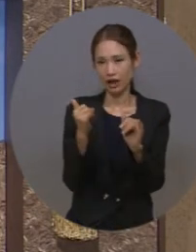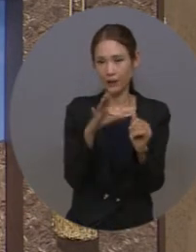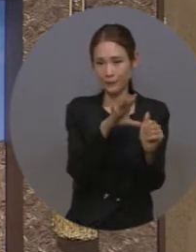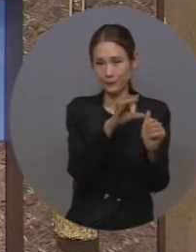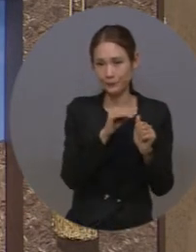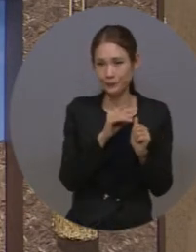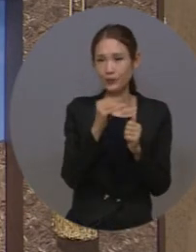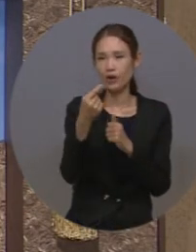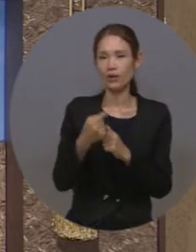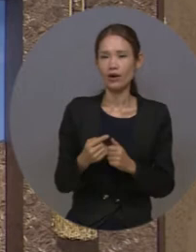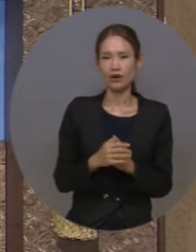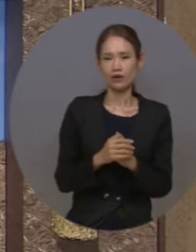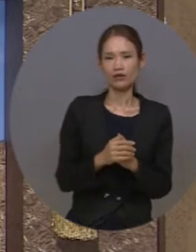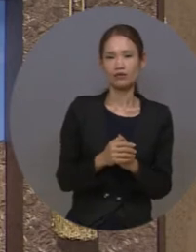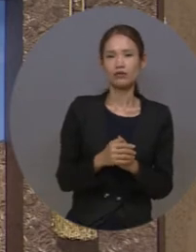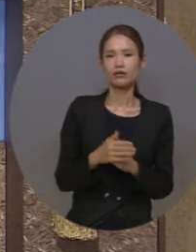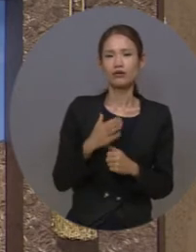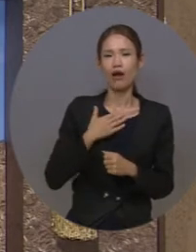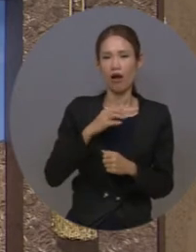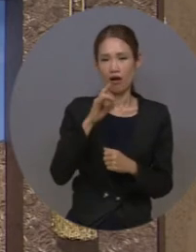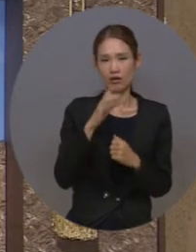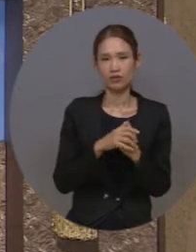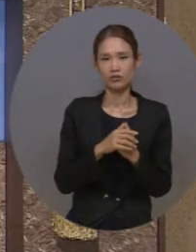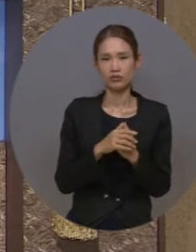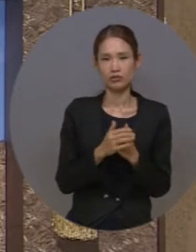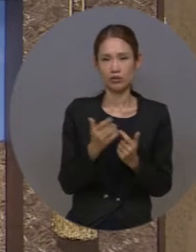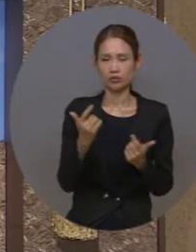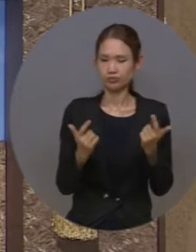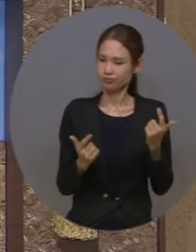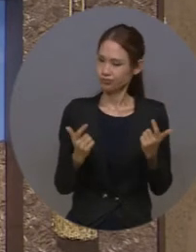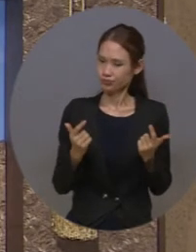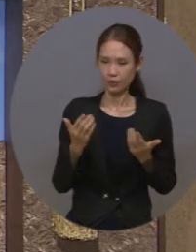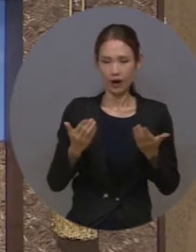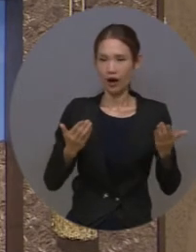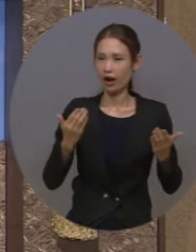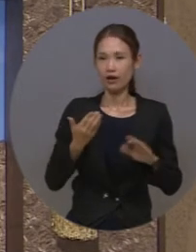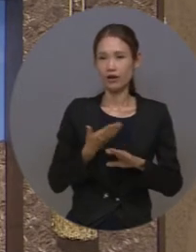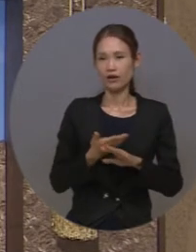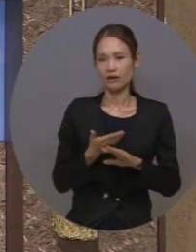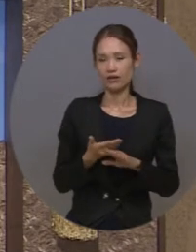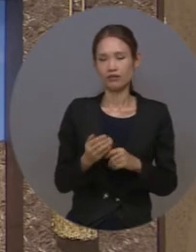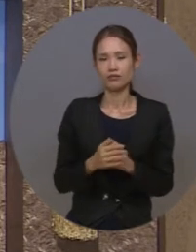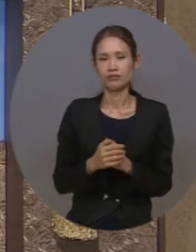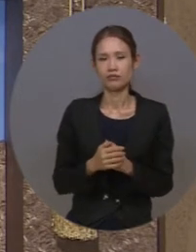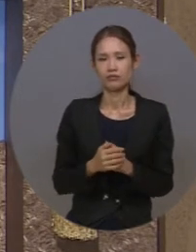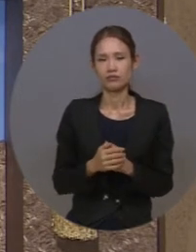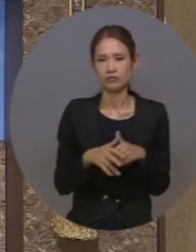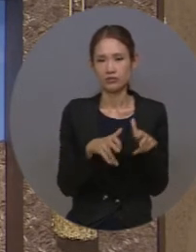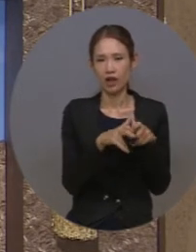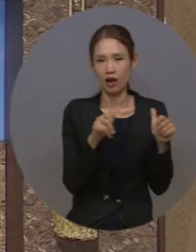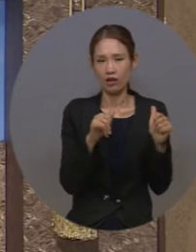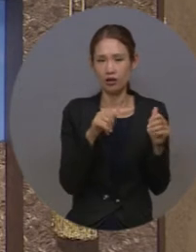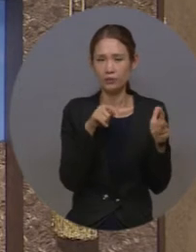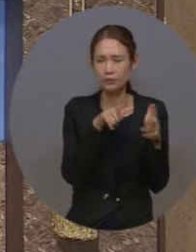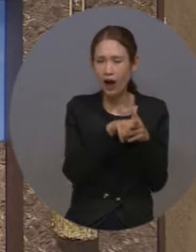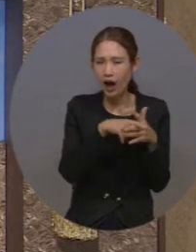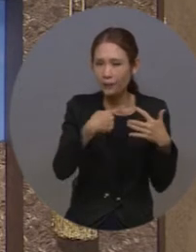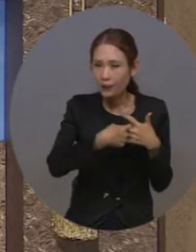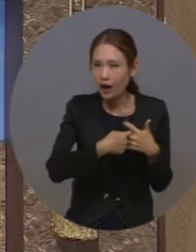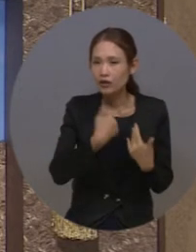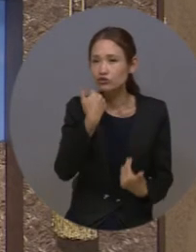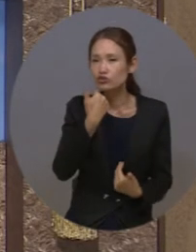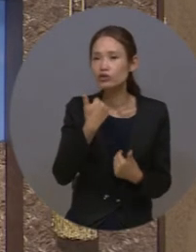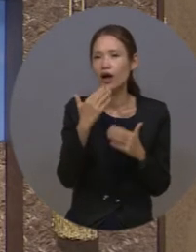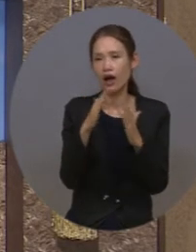내가 못 해주게. 그것도 좀 노인하고 형평성도 안 맞는 그렇죠. 거 아닙니까? 또 장애인을 잘하는 사람이 가족들입니다.